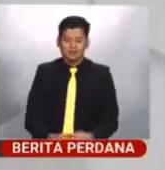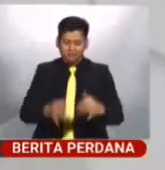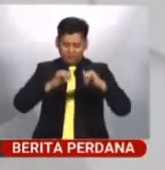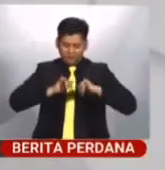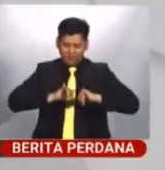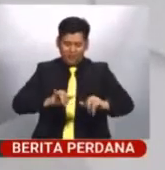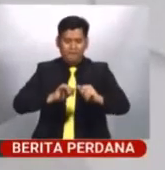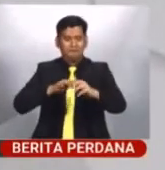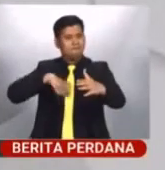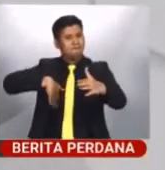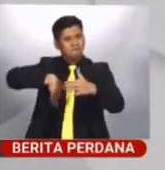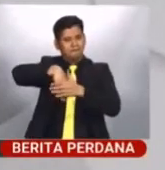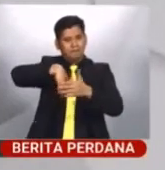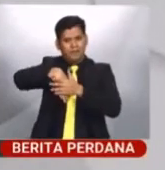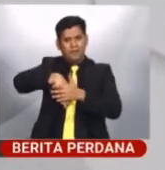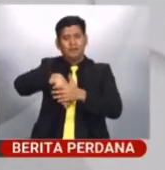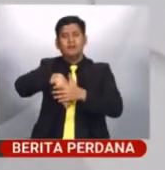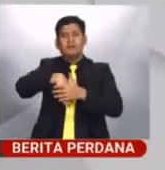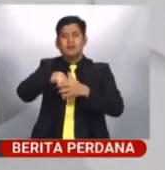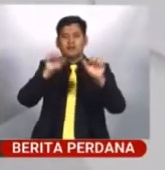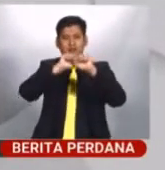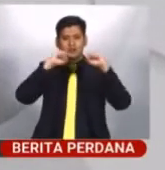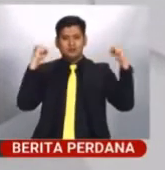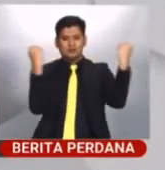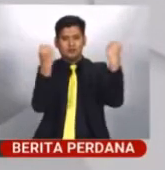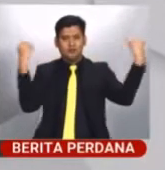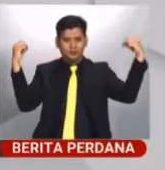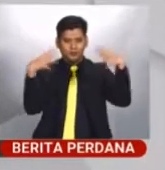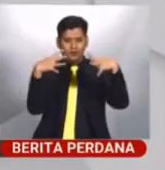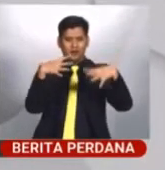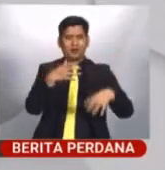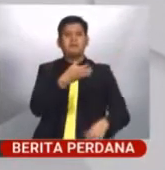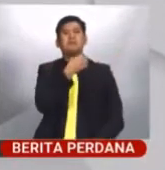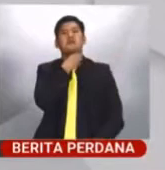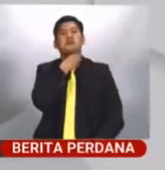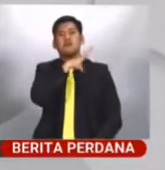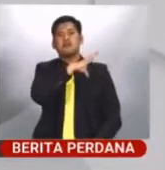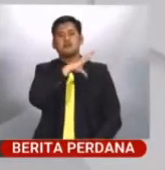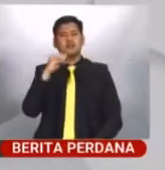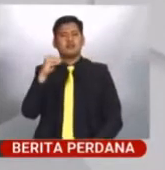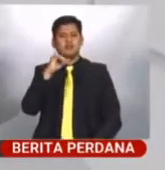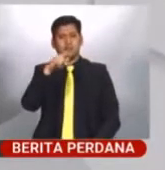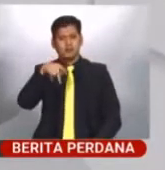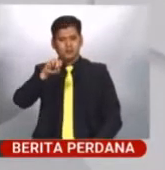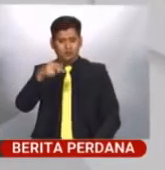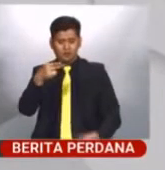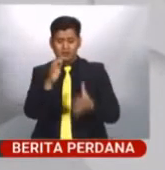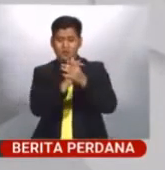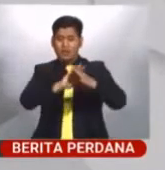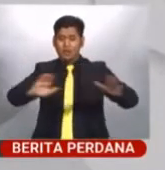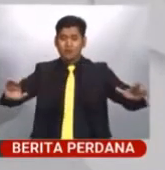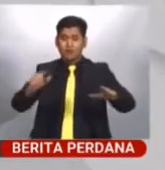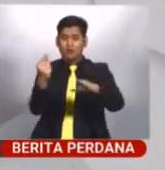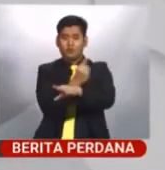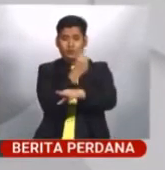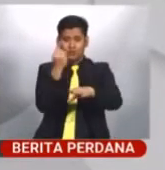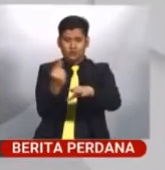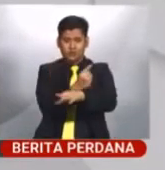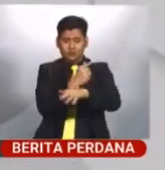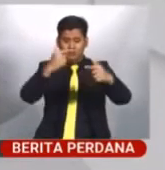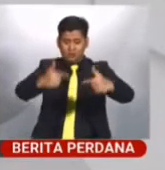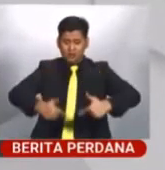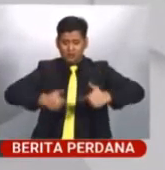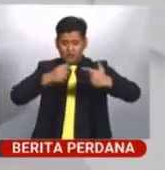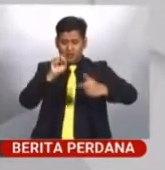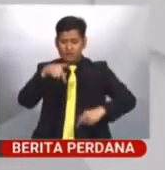Masih perkembangan bola sepak. Dua buah stadium di Perak iaitu di Ipoh dan Manjung sah selamat untuk digunakan bagi perlawanan Liga